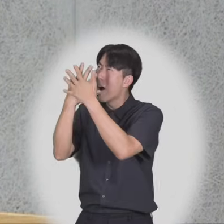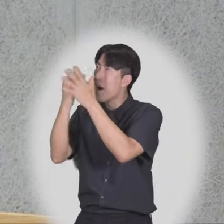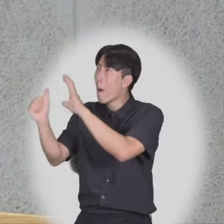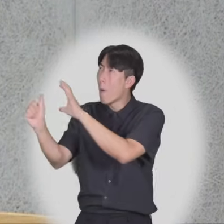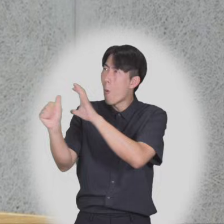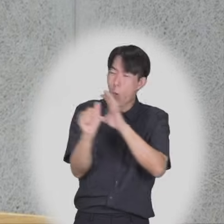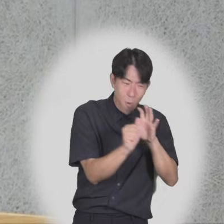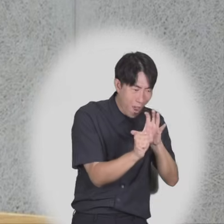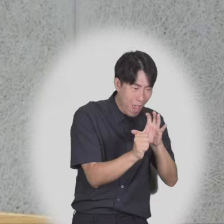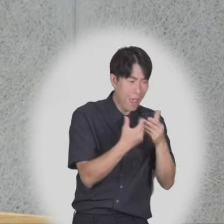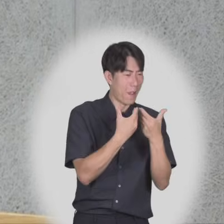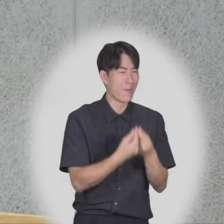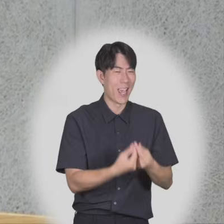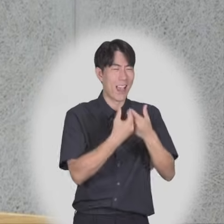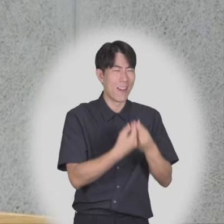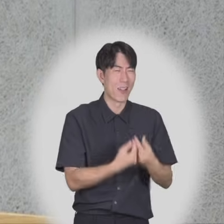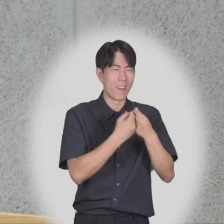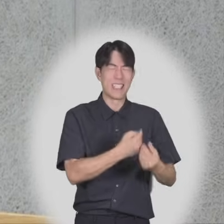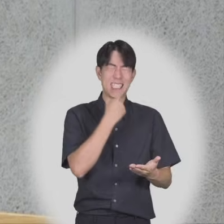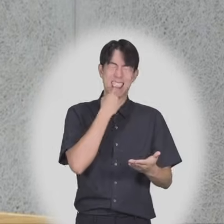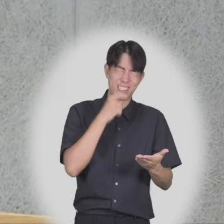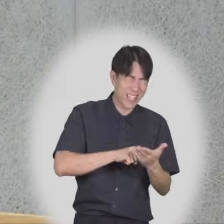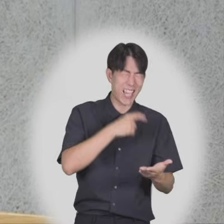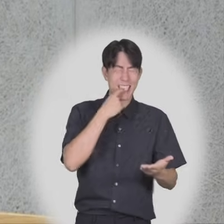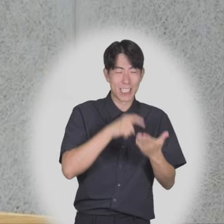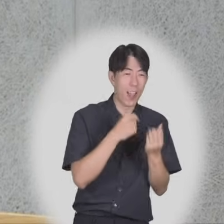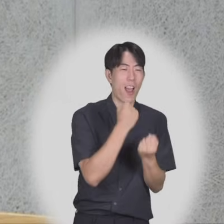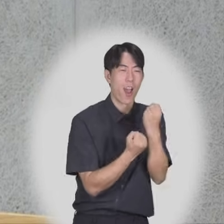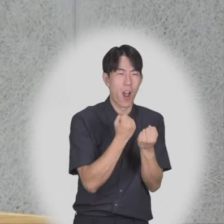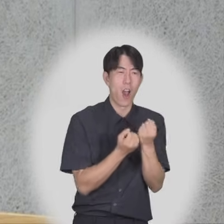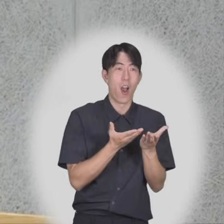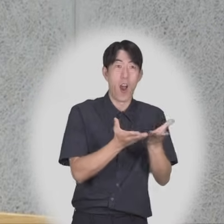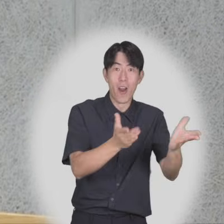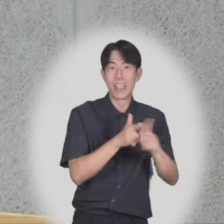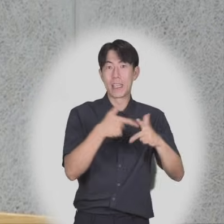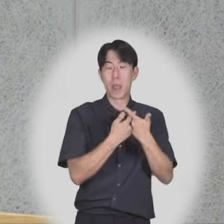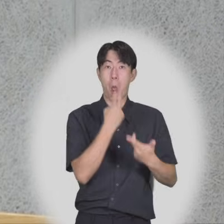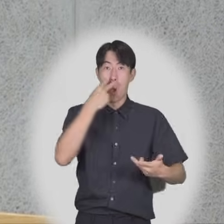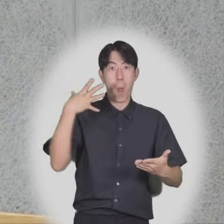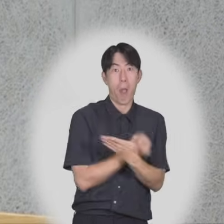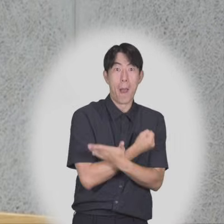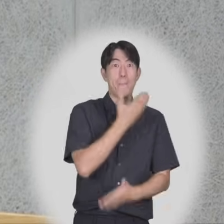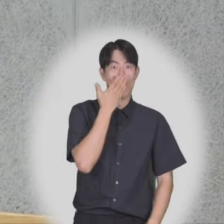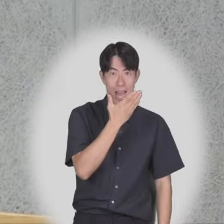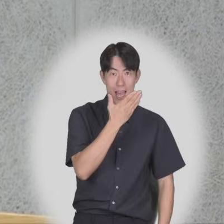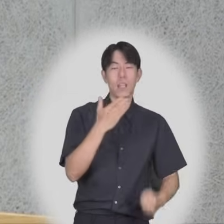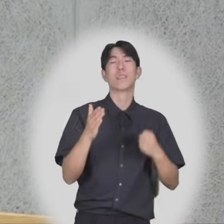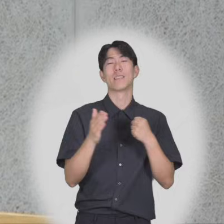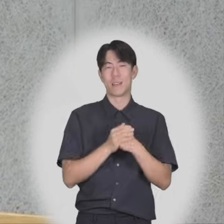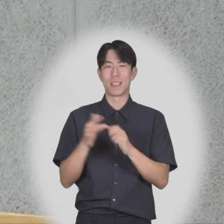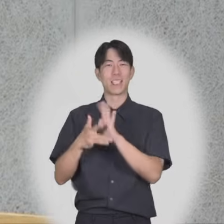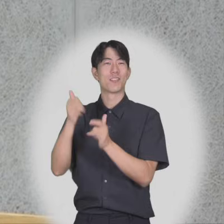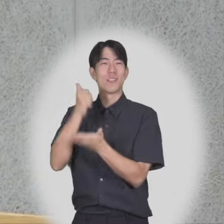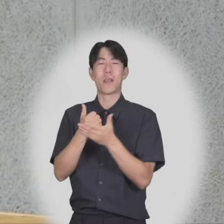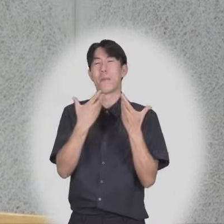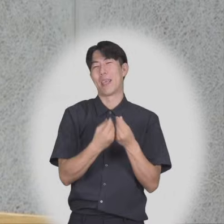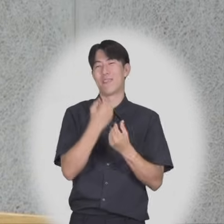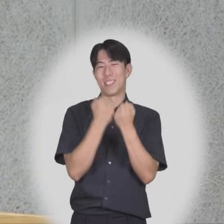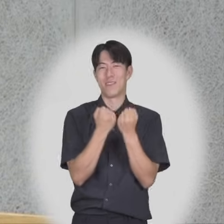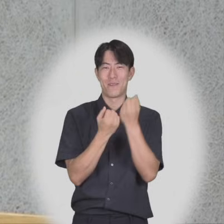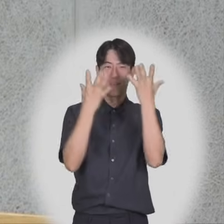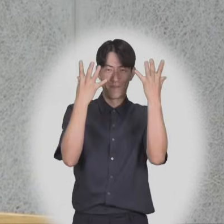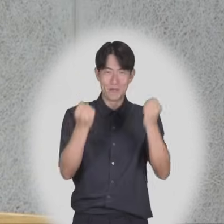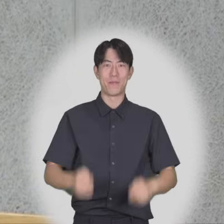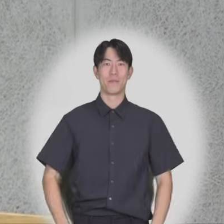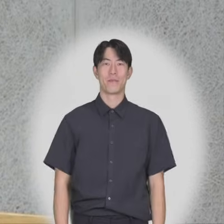진리들을 좀 더 생생하게 구체적으로 이해할 수 있기 때문에 예수님께서는 이제 비유를 많이 사용하신